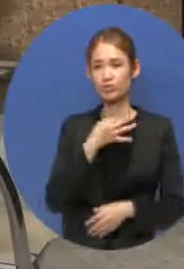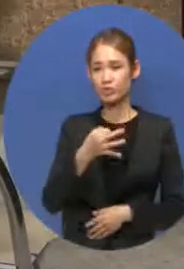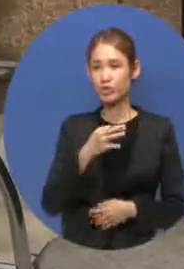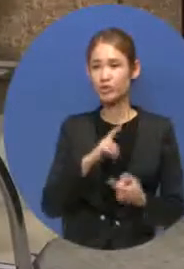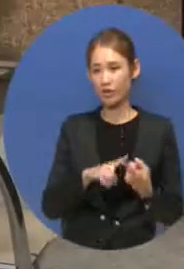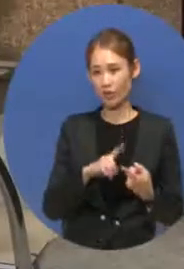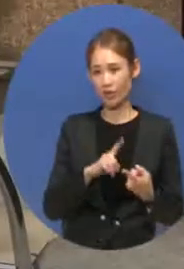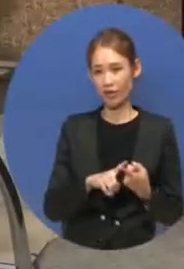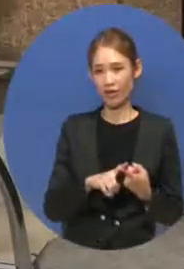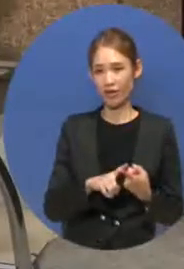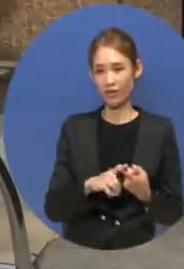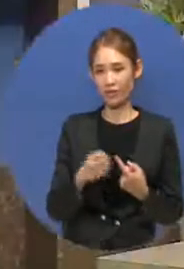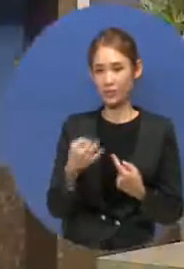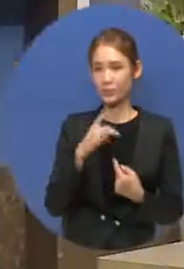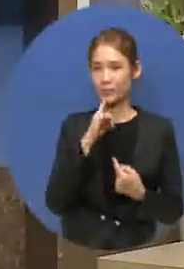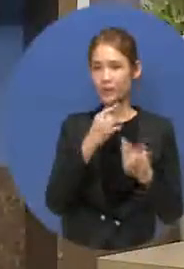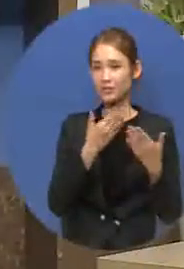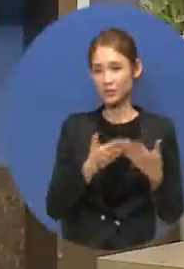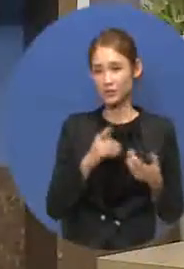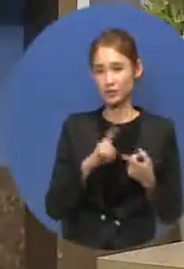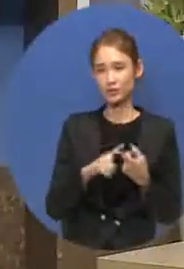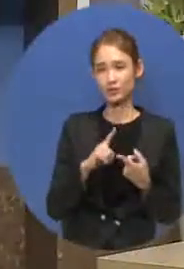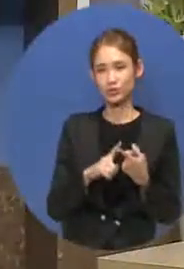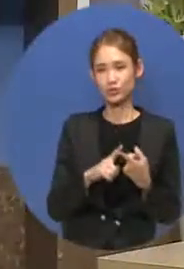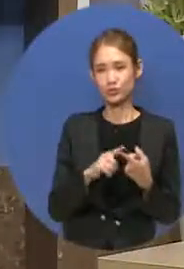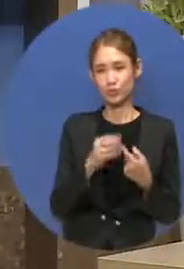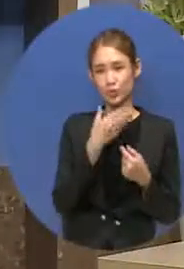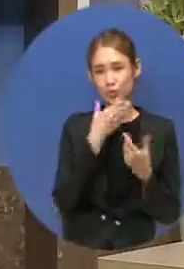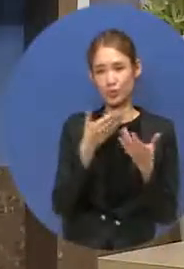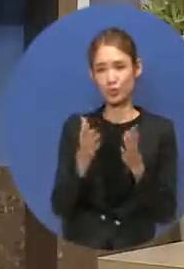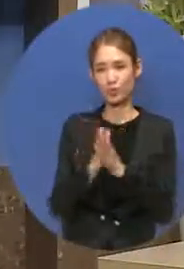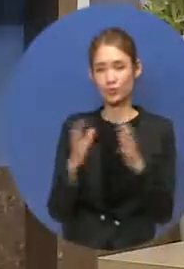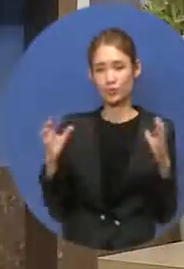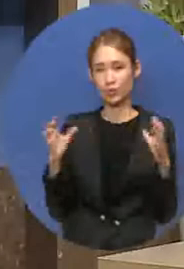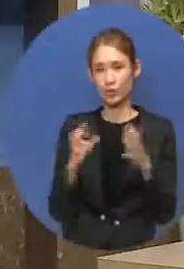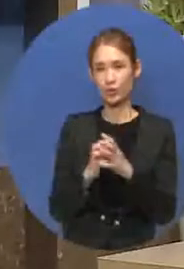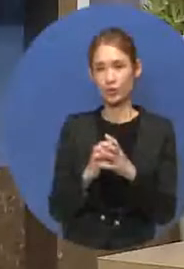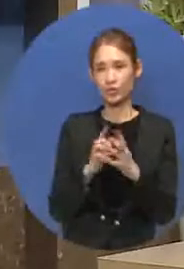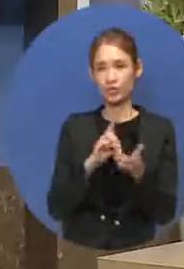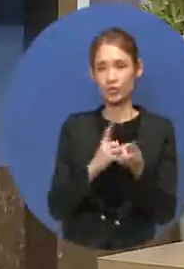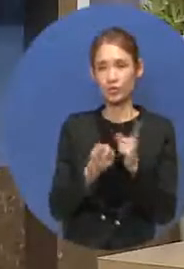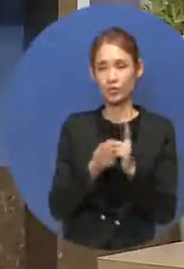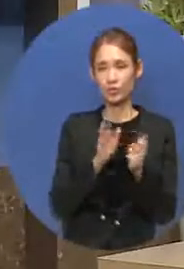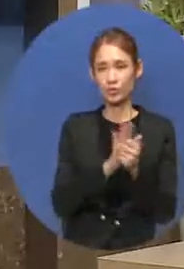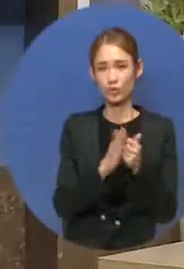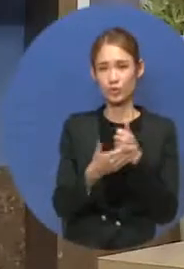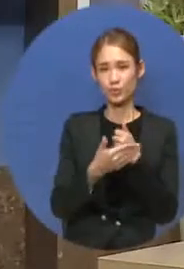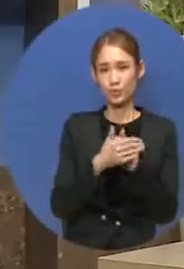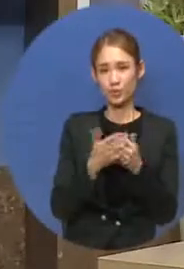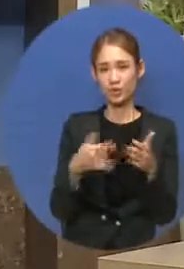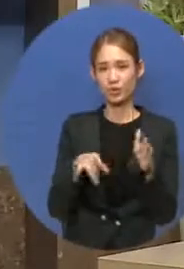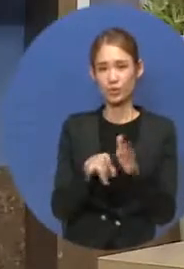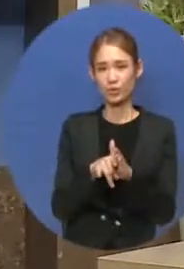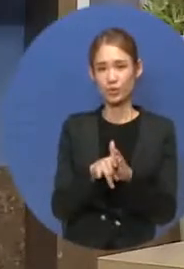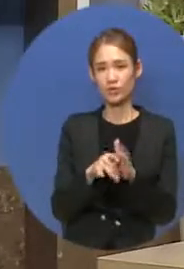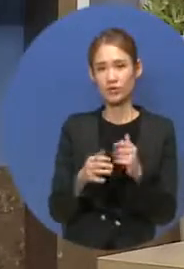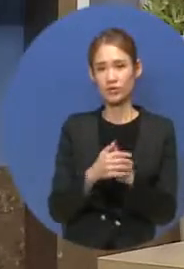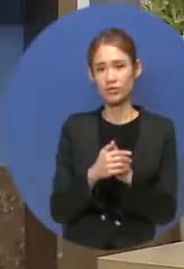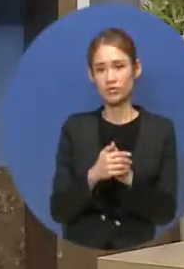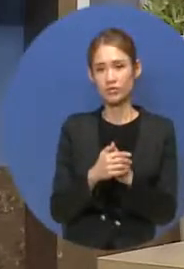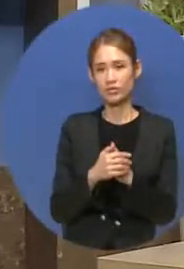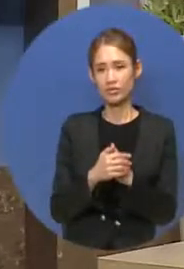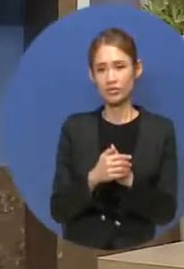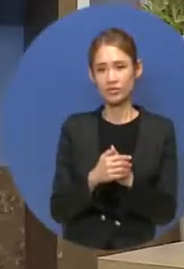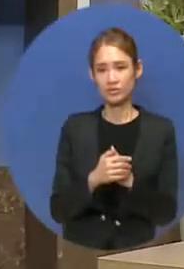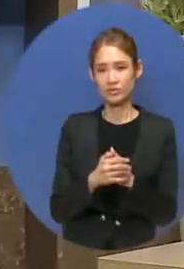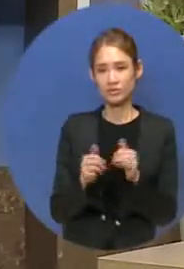맞습니다. 네, 말씀하신 것처럼 이제 보건과 복지가 좀 결합이 돼서 서로 도와줄 수 있는 네, 그런 사회가